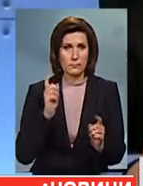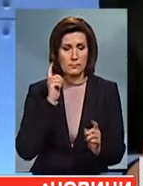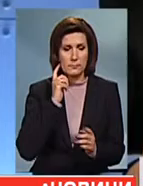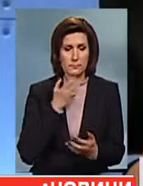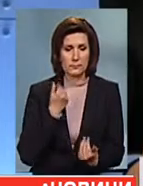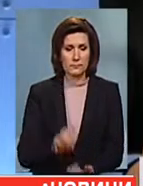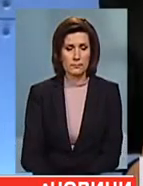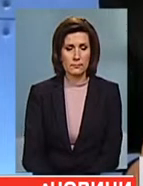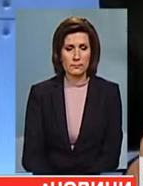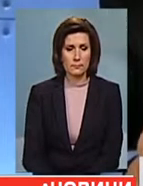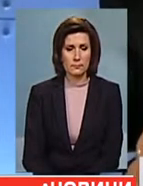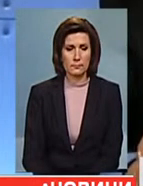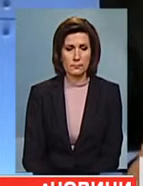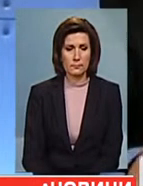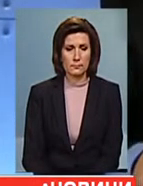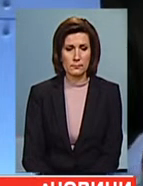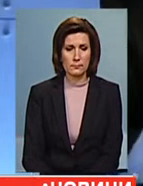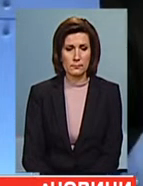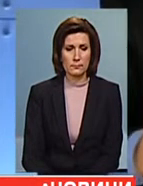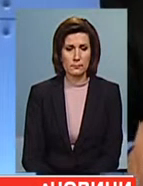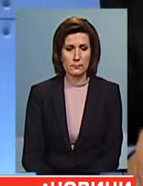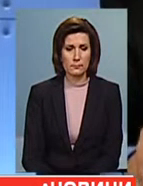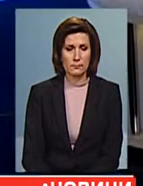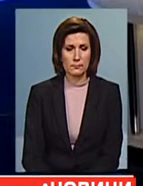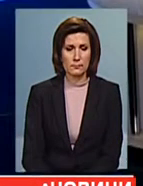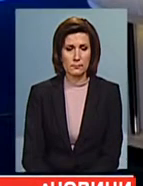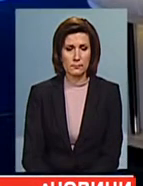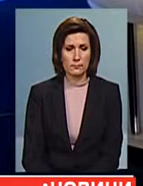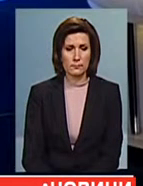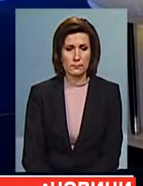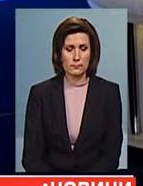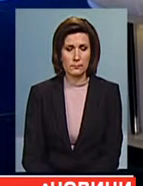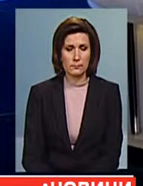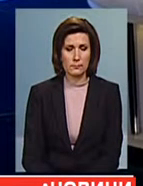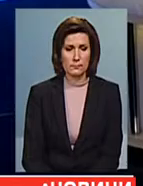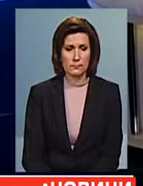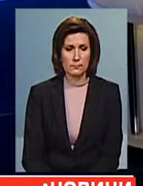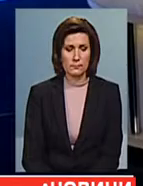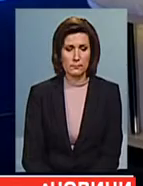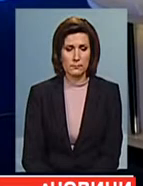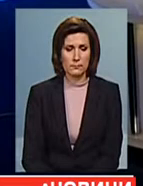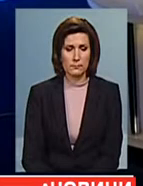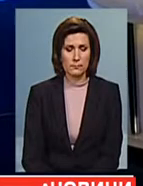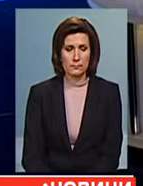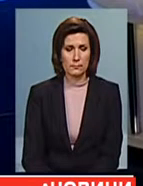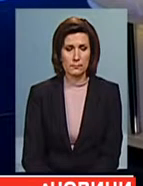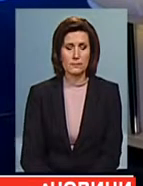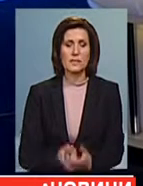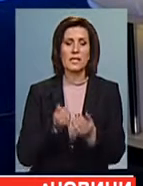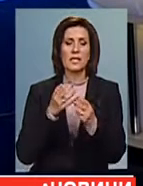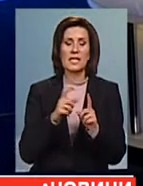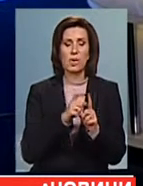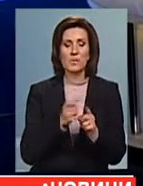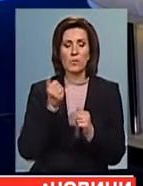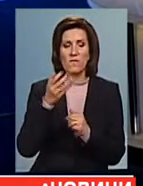від координатора опори у Дніпропетровській області Сергія Федько та представника Комітету виборців України Станіслава Жолодєва. Пане Станіславе, кілька слів